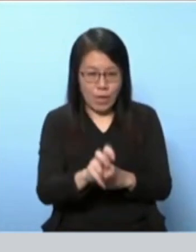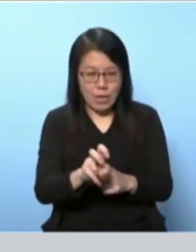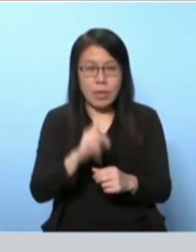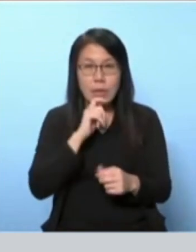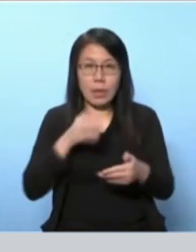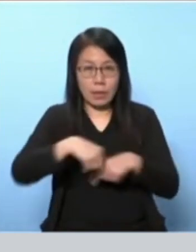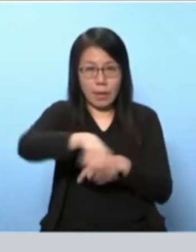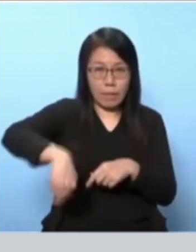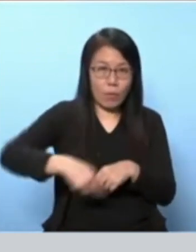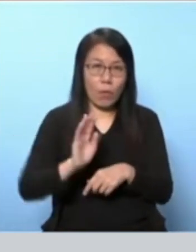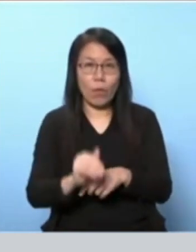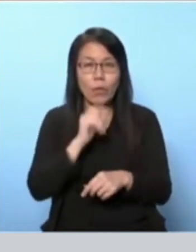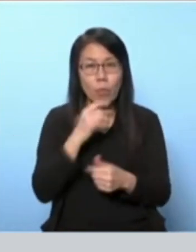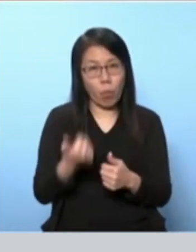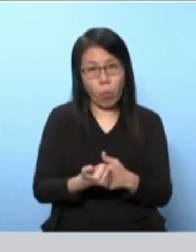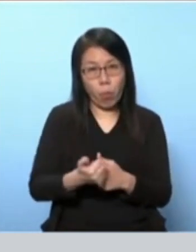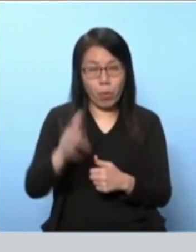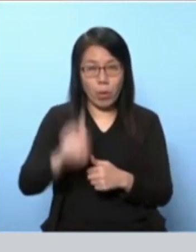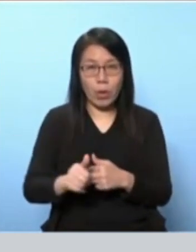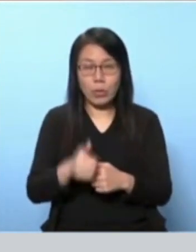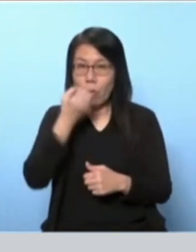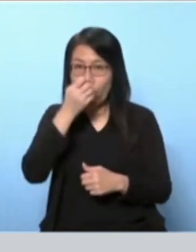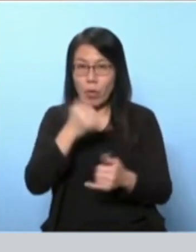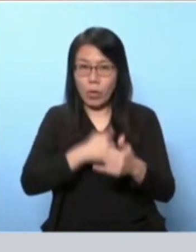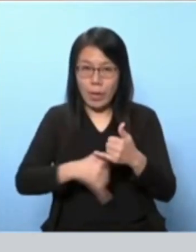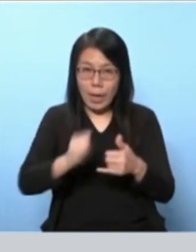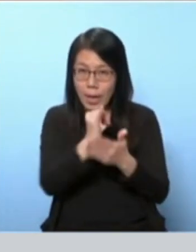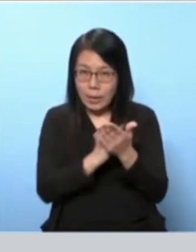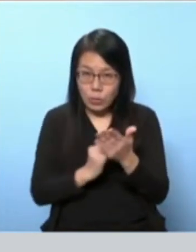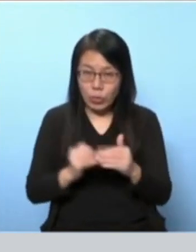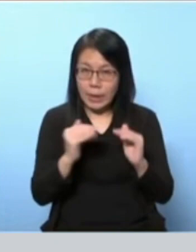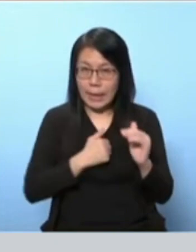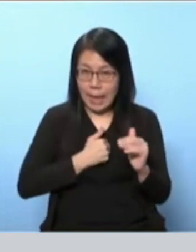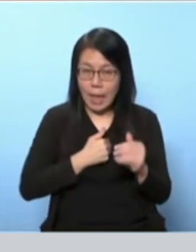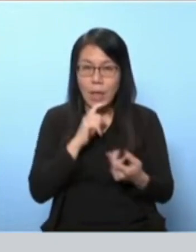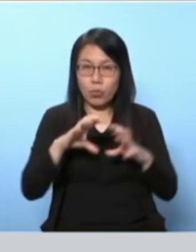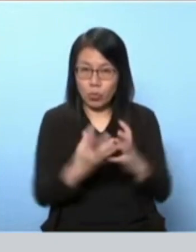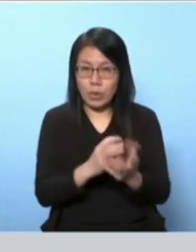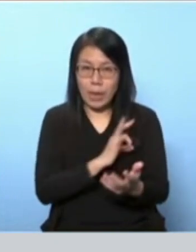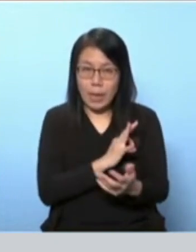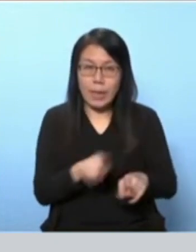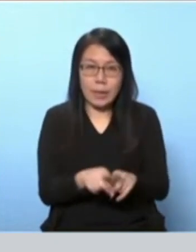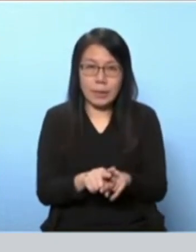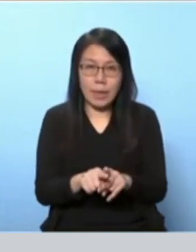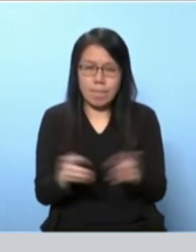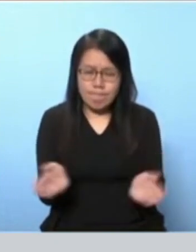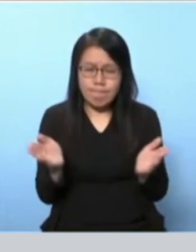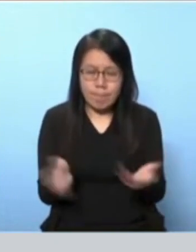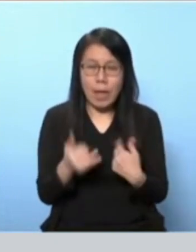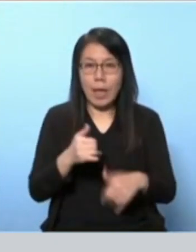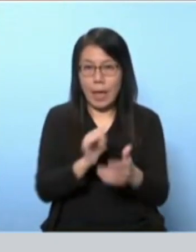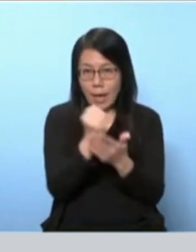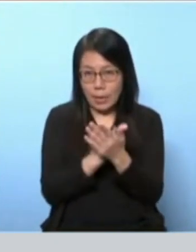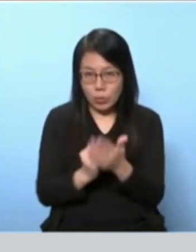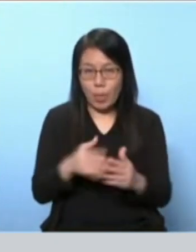場地，其實嗰啲個場地咧好好咁樣同香港藝術家啦、藝術團體合作啦，一齊推動藝術文